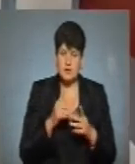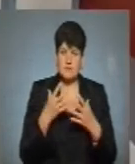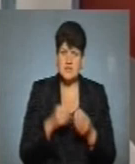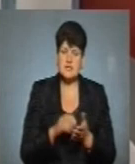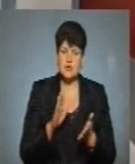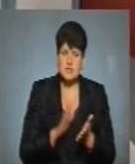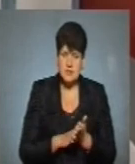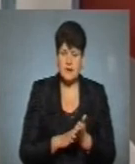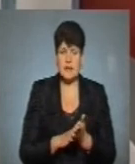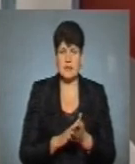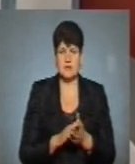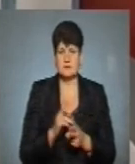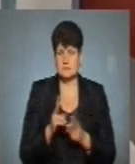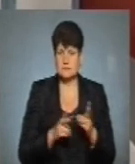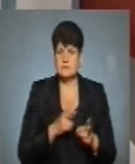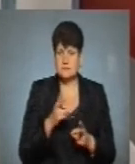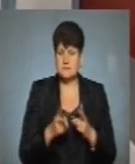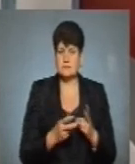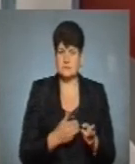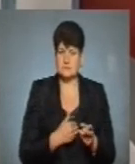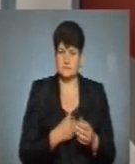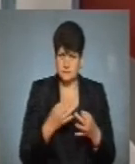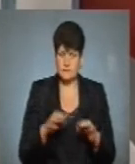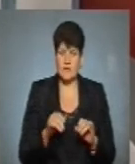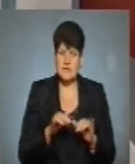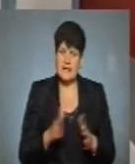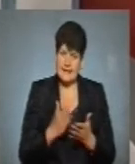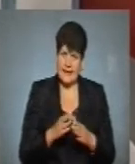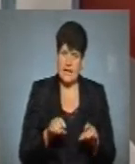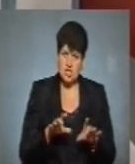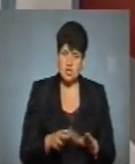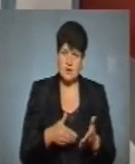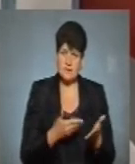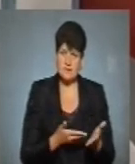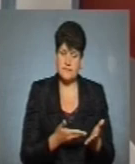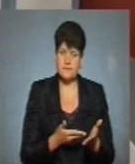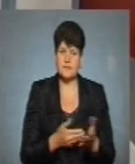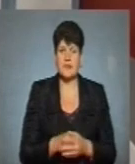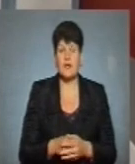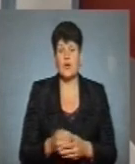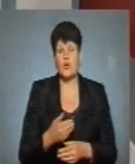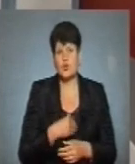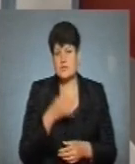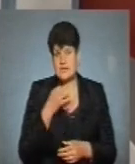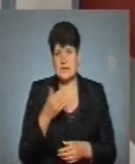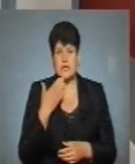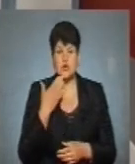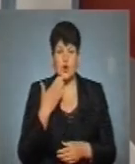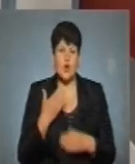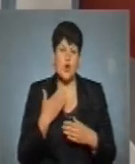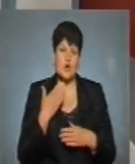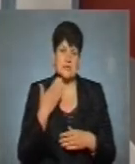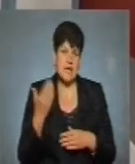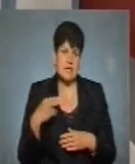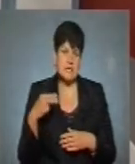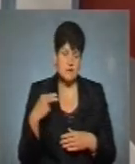такі заходи. Чи є вже відповідне рішення чи рекомендації щодо цього? Хочу сказати, на рахунок останніх дзвоників, ми рекомендували